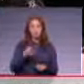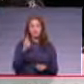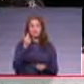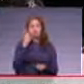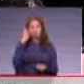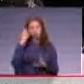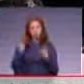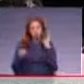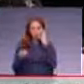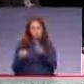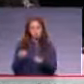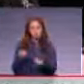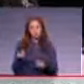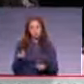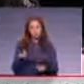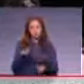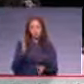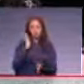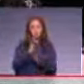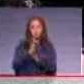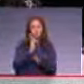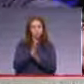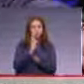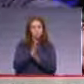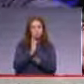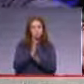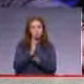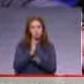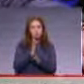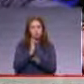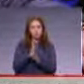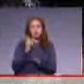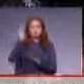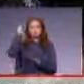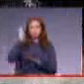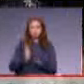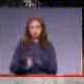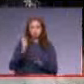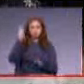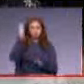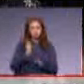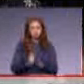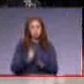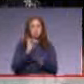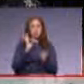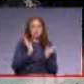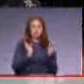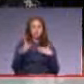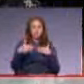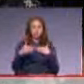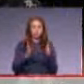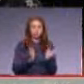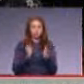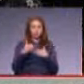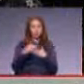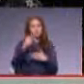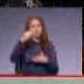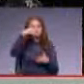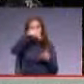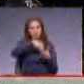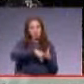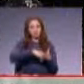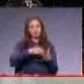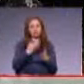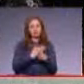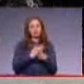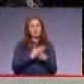فيه من كل واحد لو يقدر. ده مقترح بتقترحيه حضرتك؟ لا ده موجود، صندوق الخير. ده موجود صندوق الخير، وده